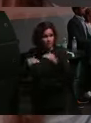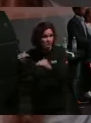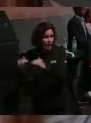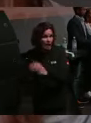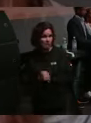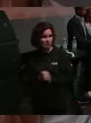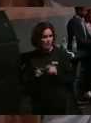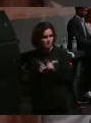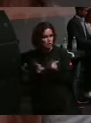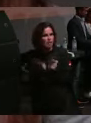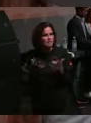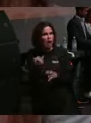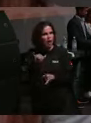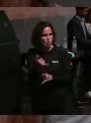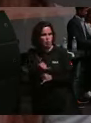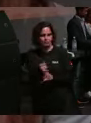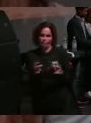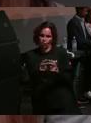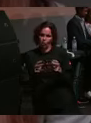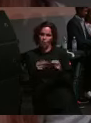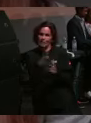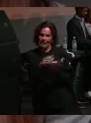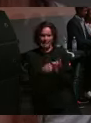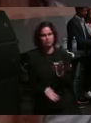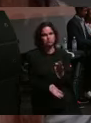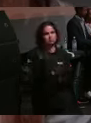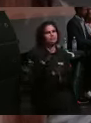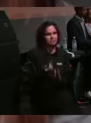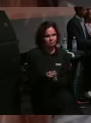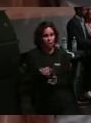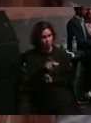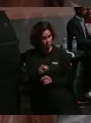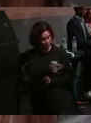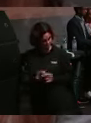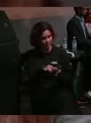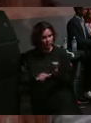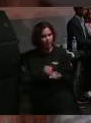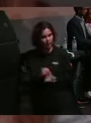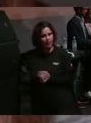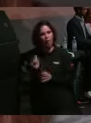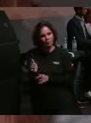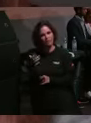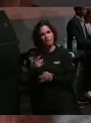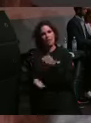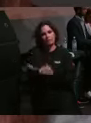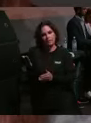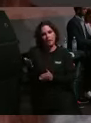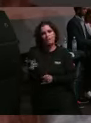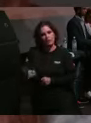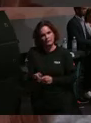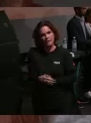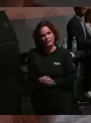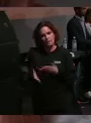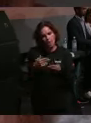fall betyr høye strømregninger, og at det folk som betaler regninger. Og det jo derfor når man kom med den beslutningen, og man behandler søknaden fra